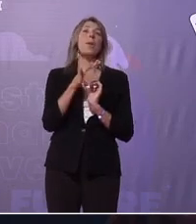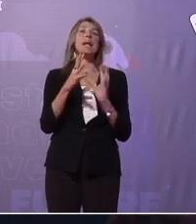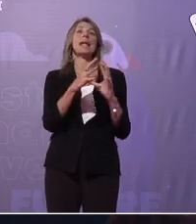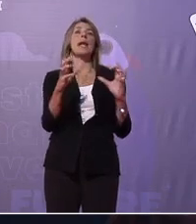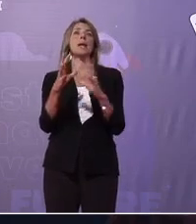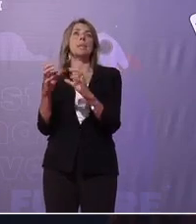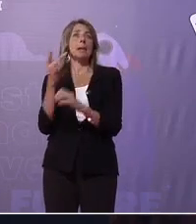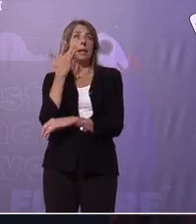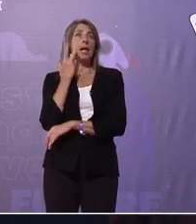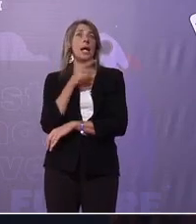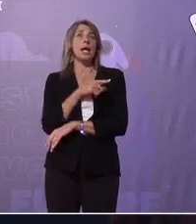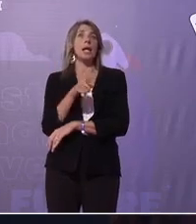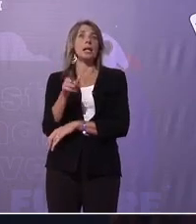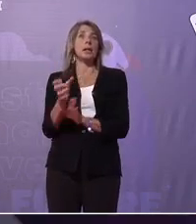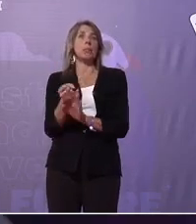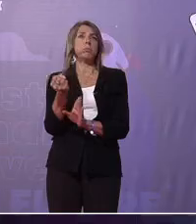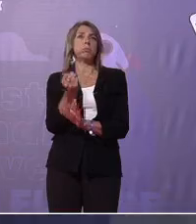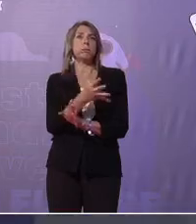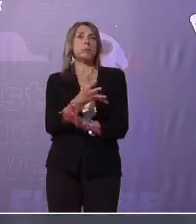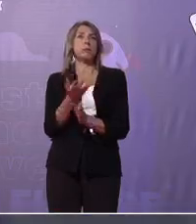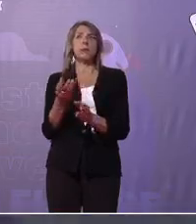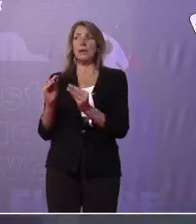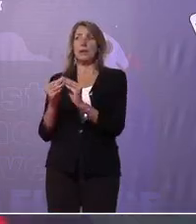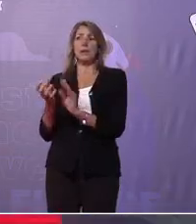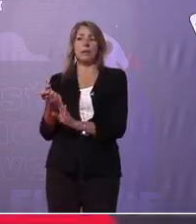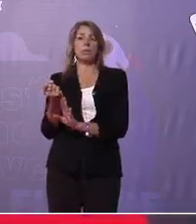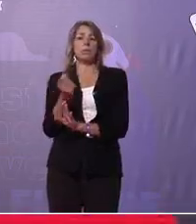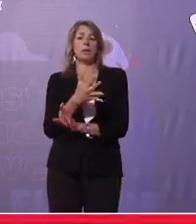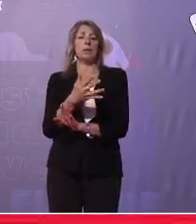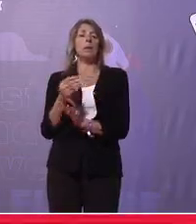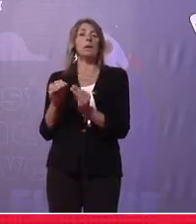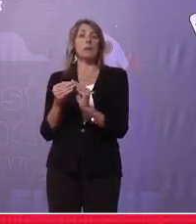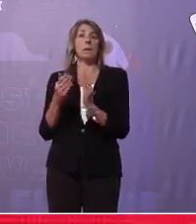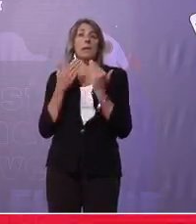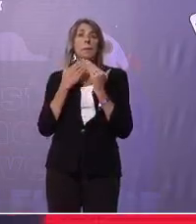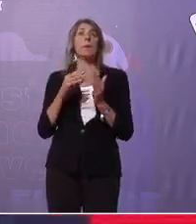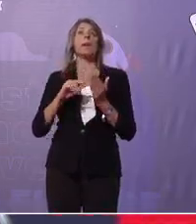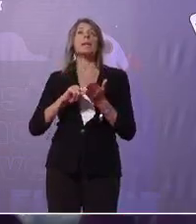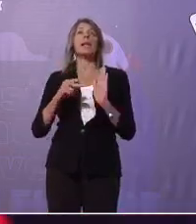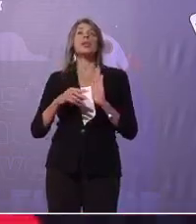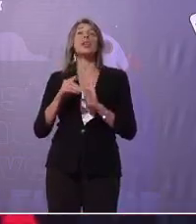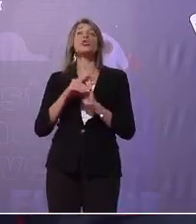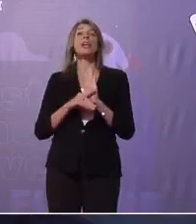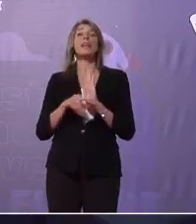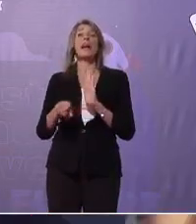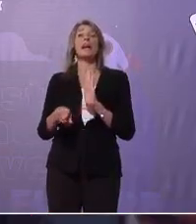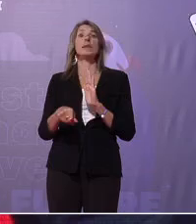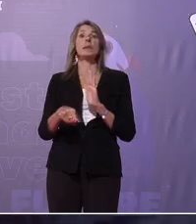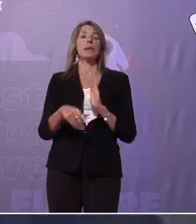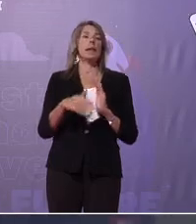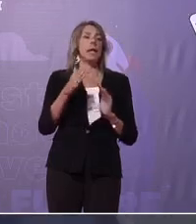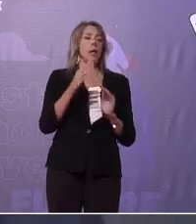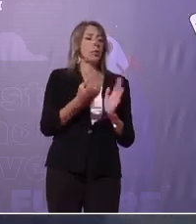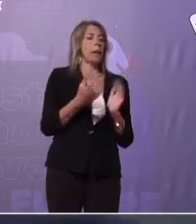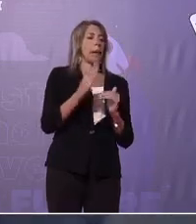imprese che rischiano di essere espulse da un sistema che sta passando grazie alla tecnologia dei dati da una manifattura di